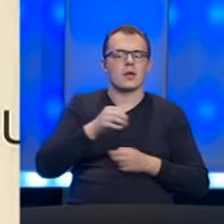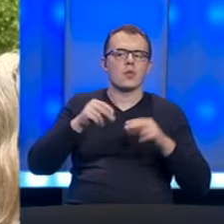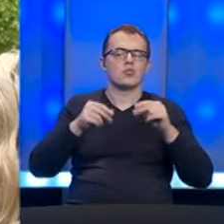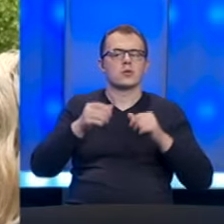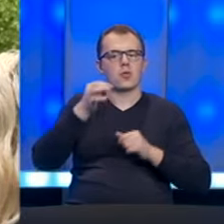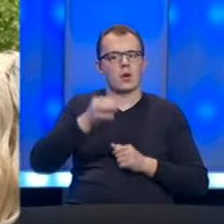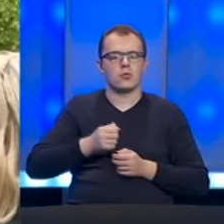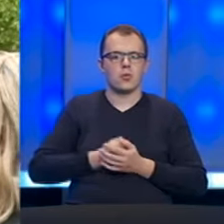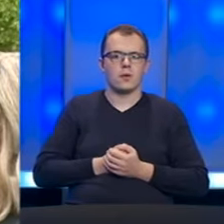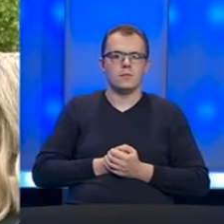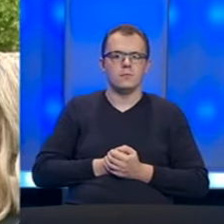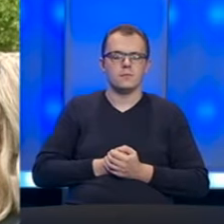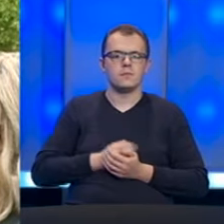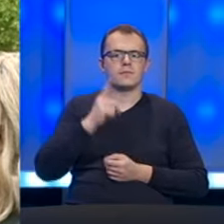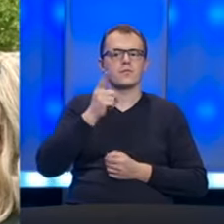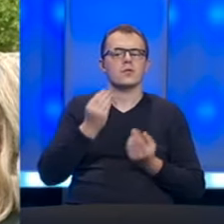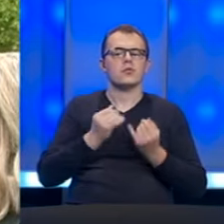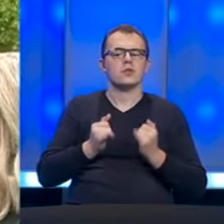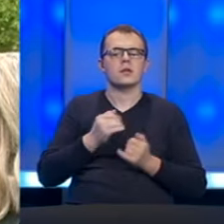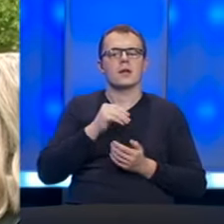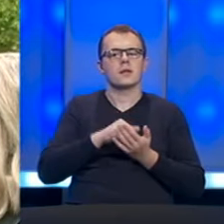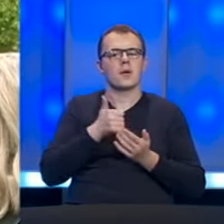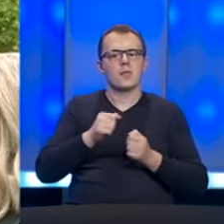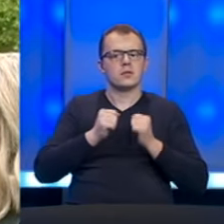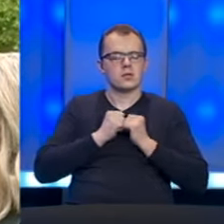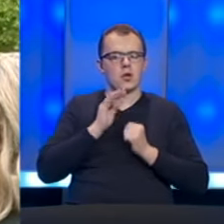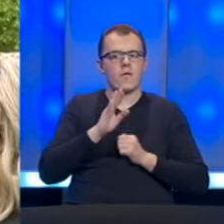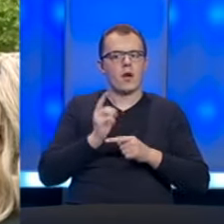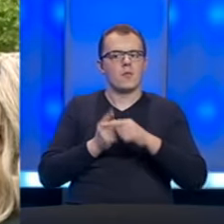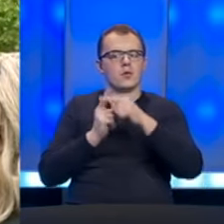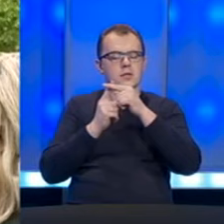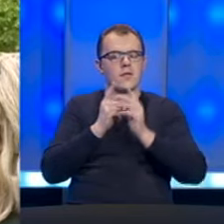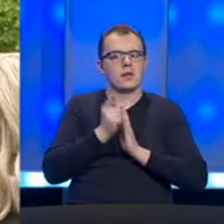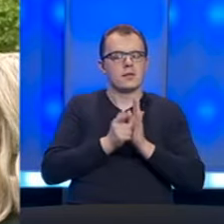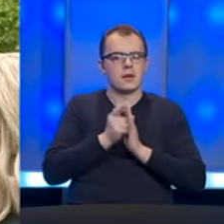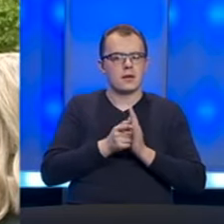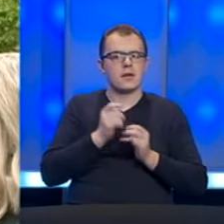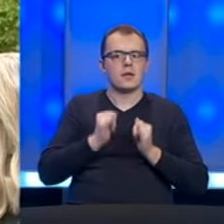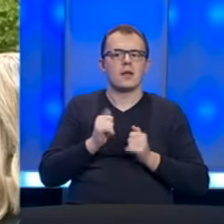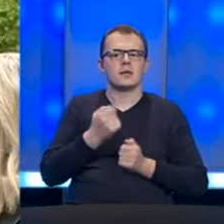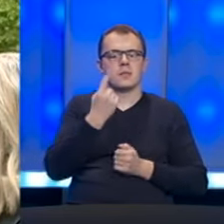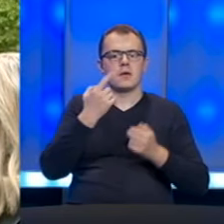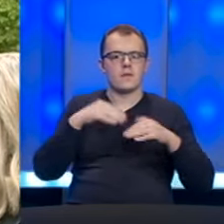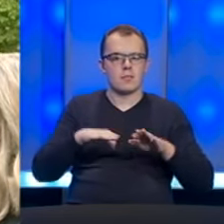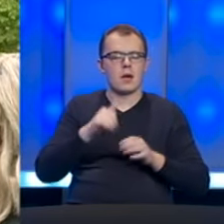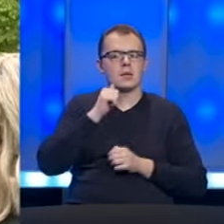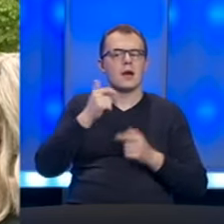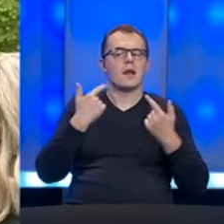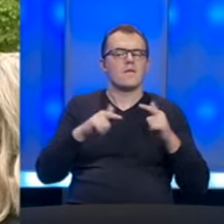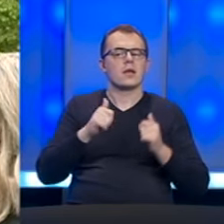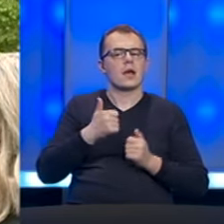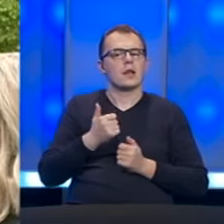kantona. Ono što sada trebamo je zadržati ovakav pozitivan trend. Danas je 1. maj, dani vikenda